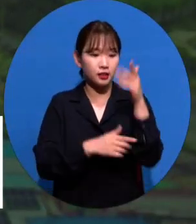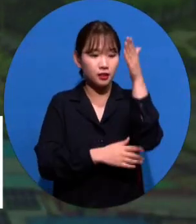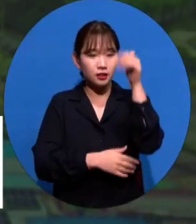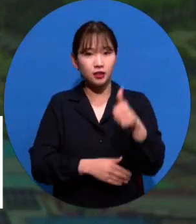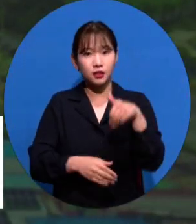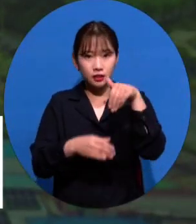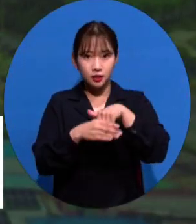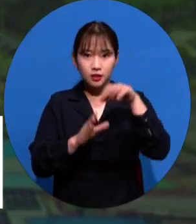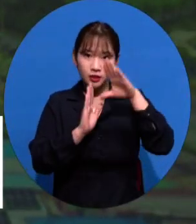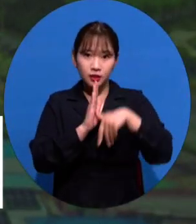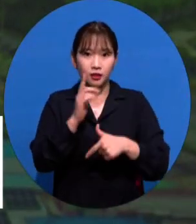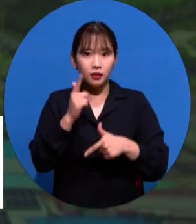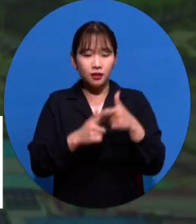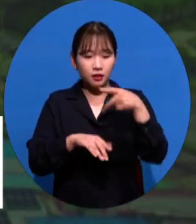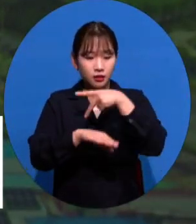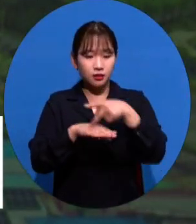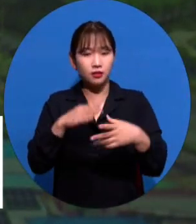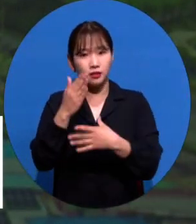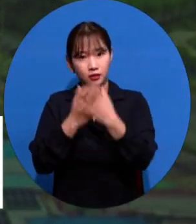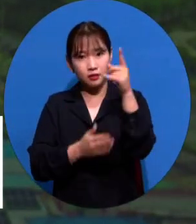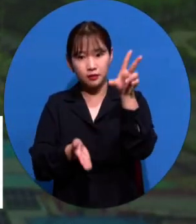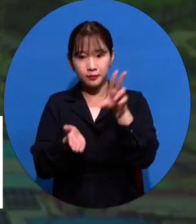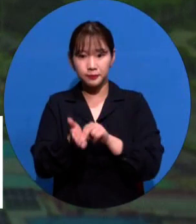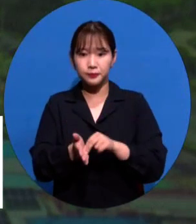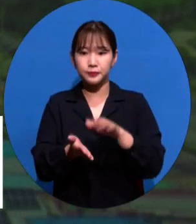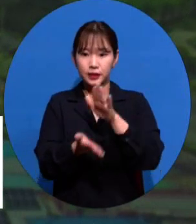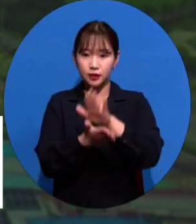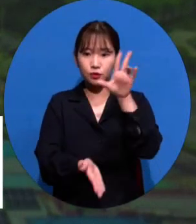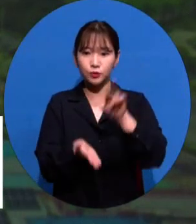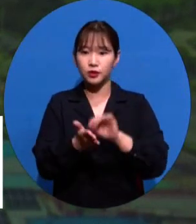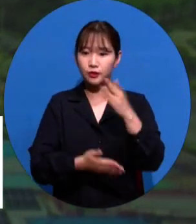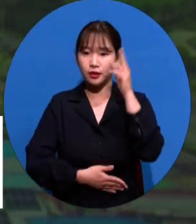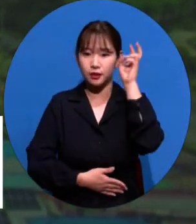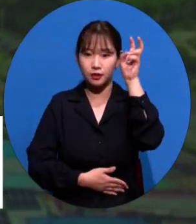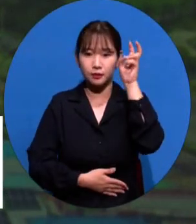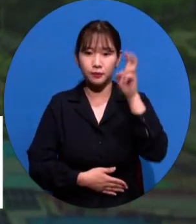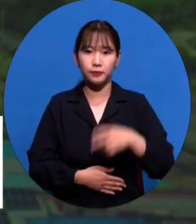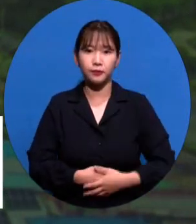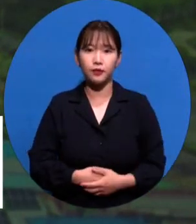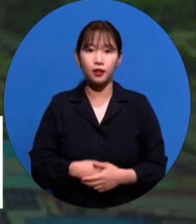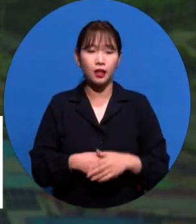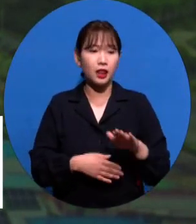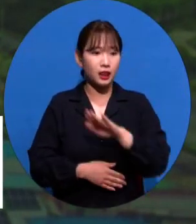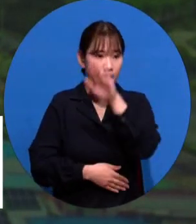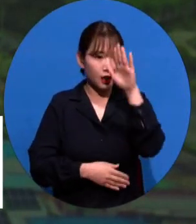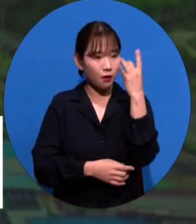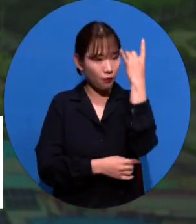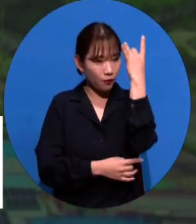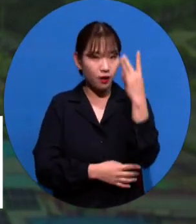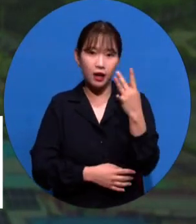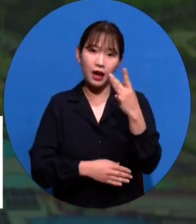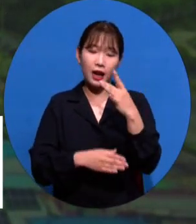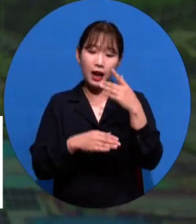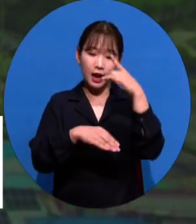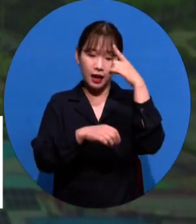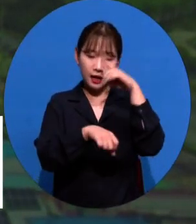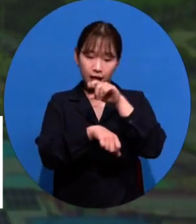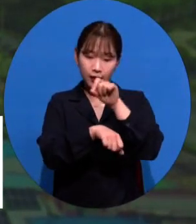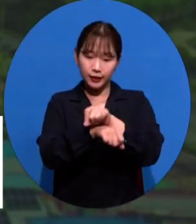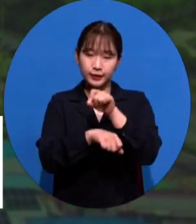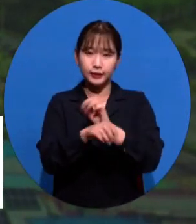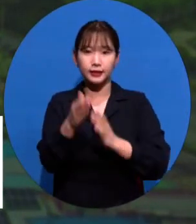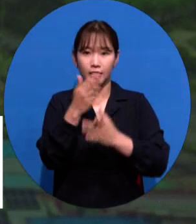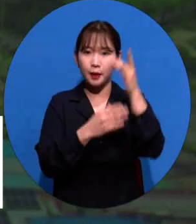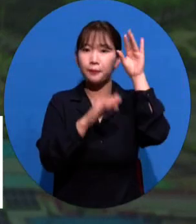목포시장 선거전에서 목포 신안 통합 문제가 뜨거운 화두가 될 것으로 보입니다. 모두 원칙적으로 행정 통합에 찬성하고